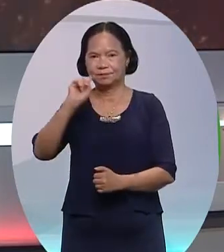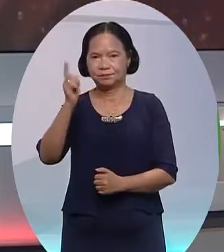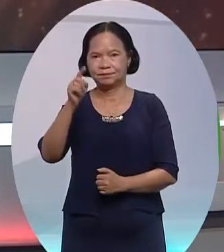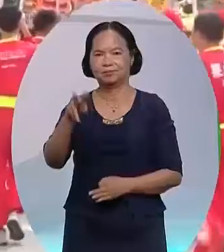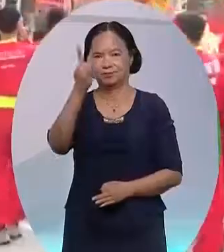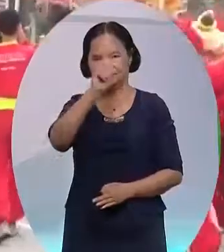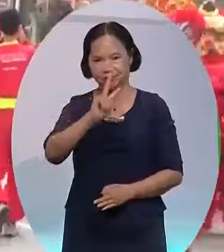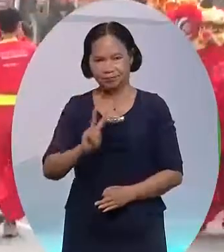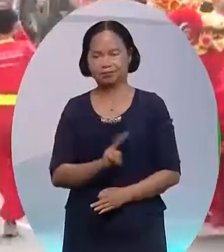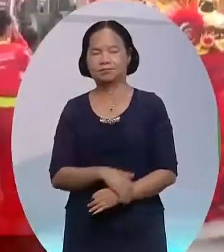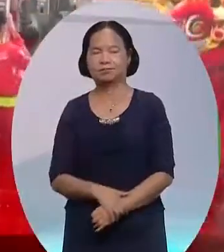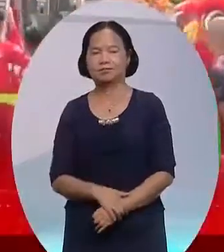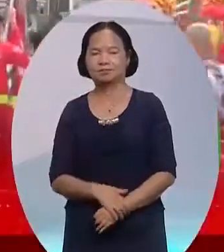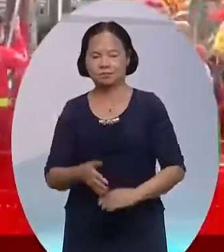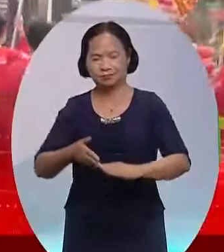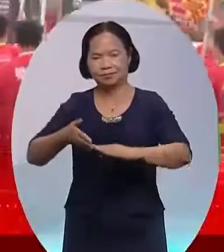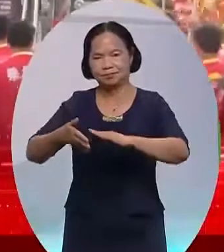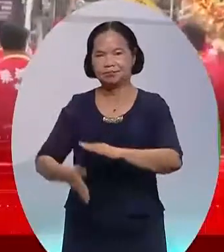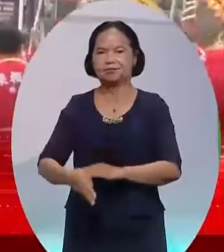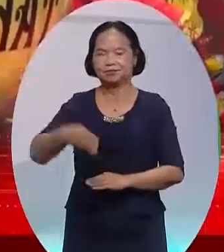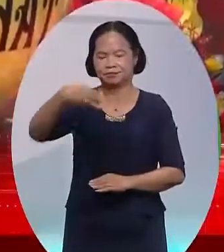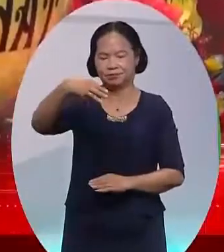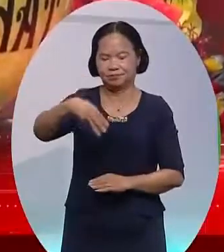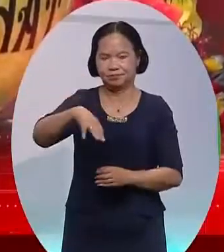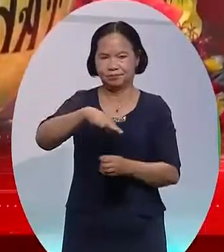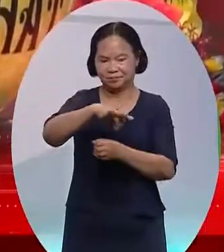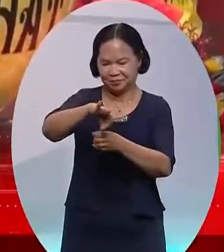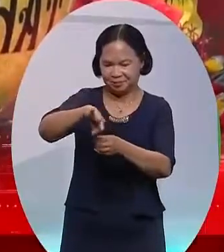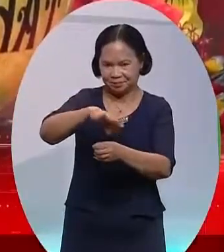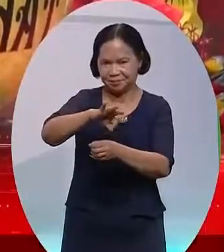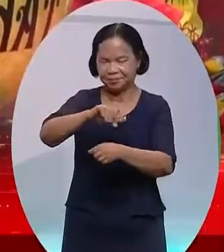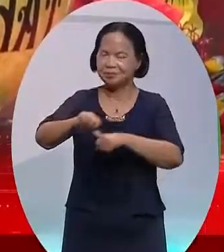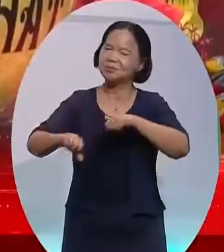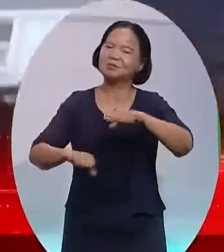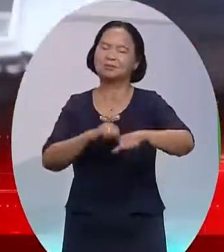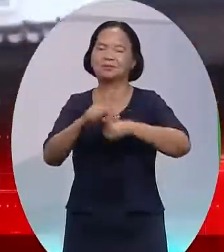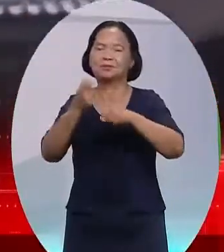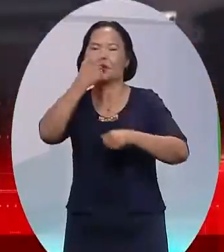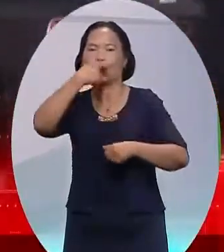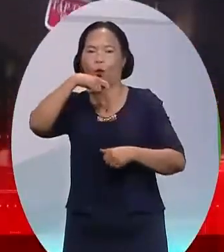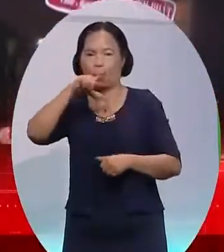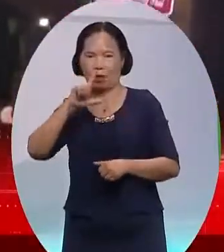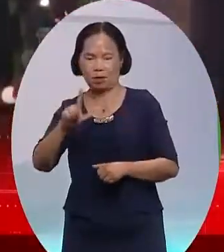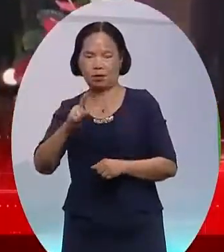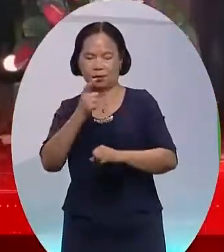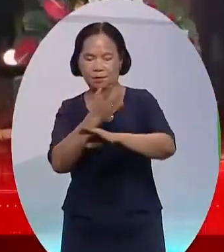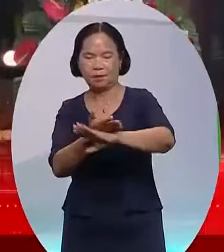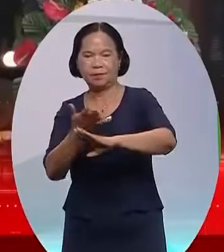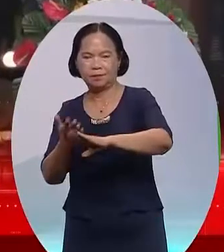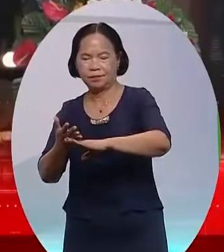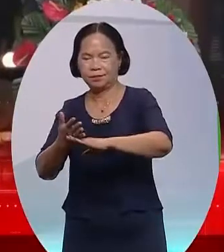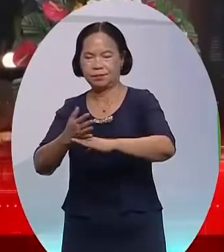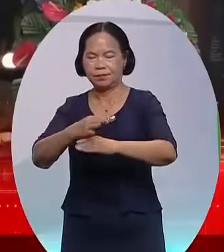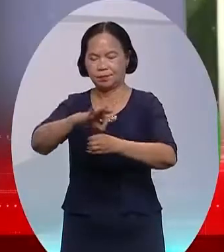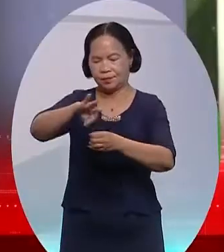nội dung sau. Cửa hàng Minsk Coffee đã chính thức đi vào hoạt động tại quận 7 Thành phố Hồ Chí Minh. Ngoài sản phẩm chiến lược là cà